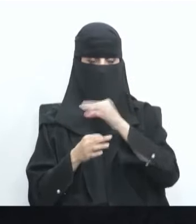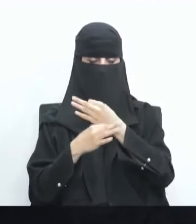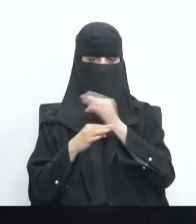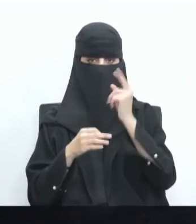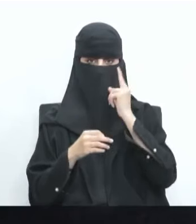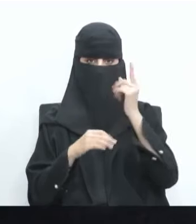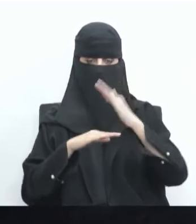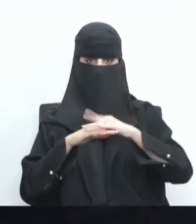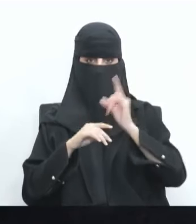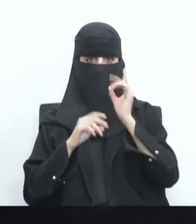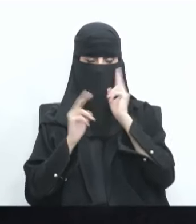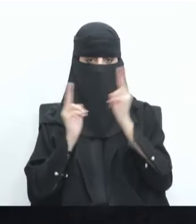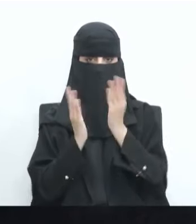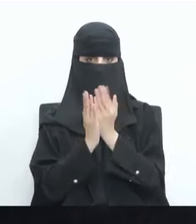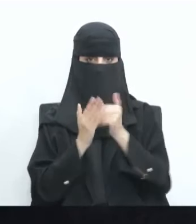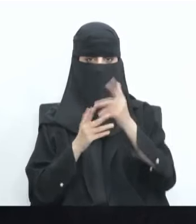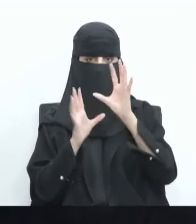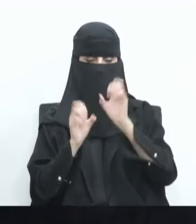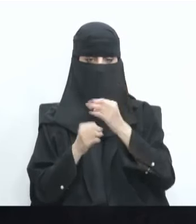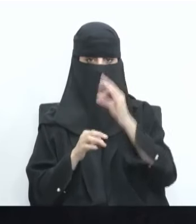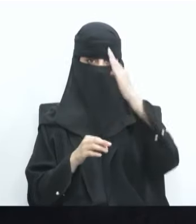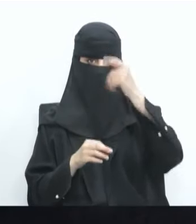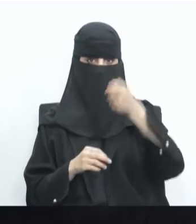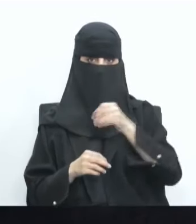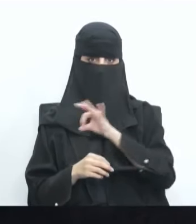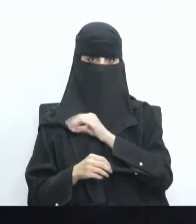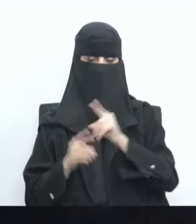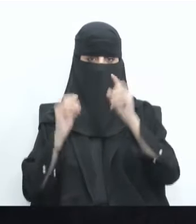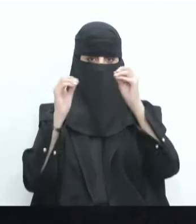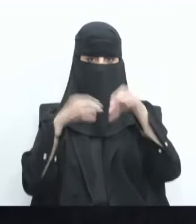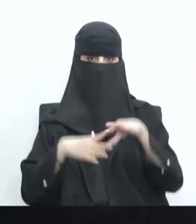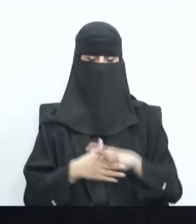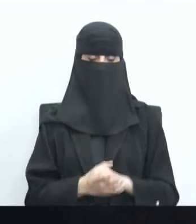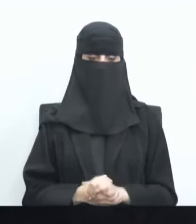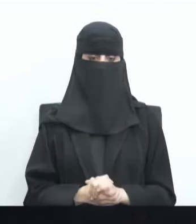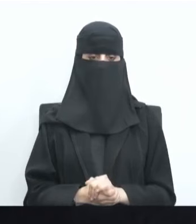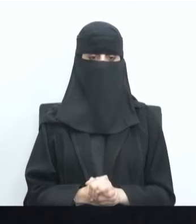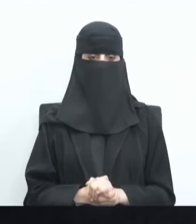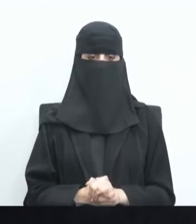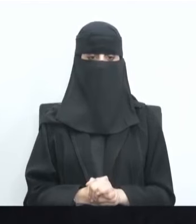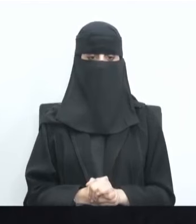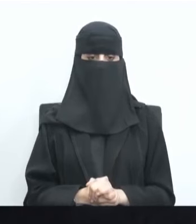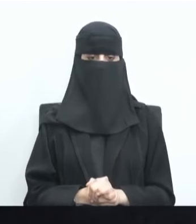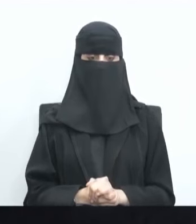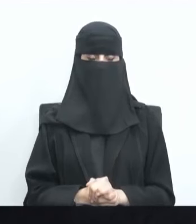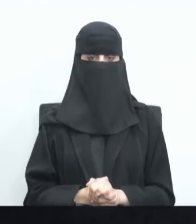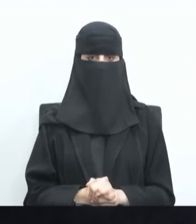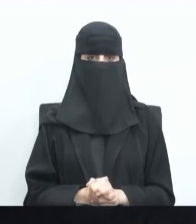جيدين القاكم ان شاء الله في درس قادم الى اللقاء والسلام عليكم ورحمه الله وبركاته